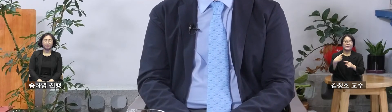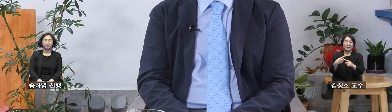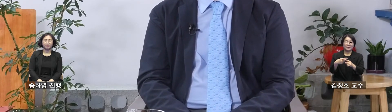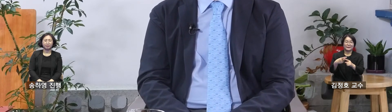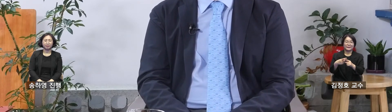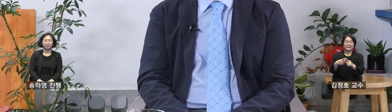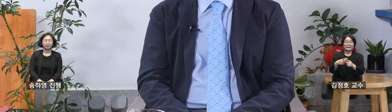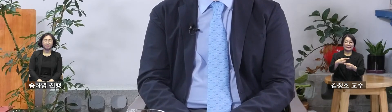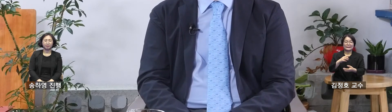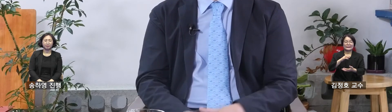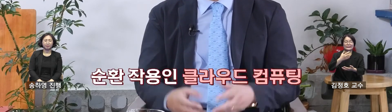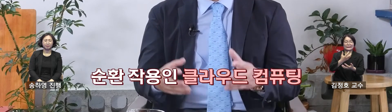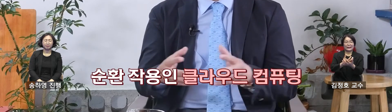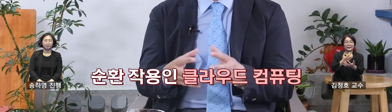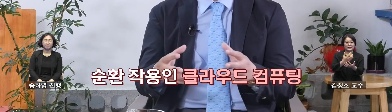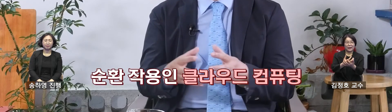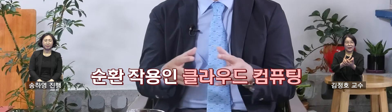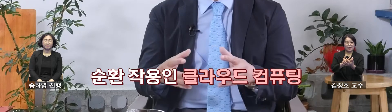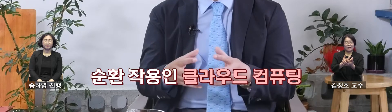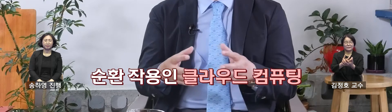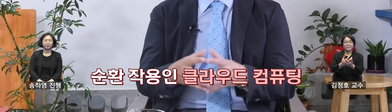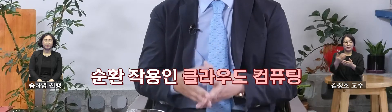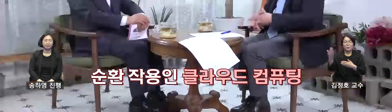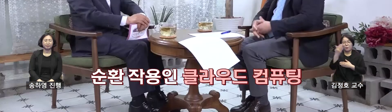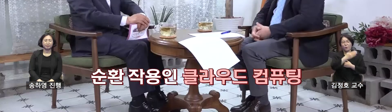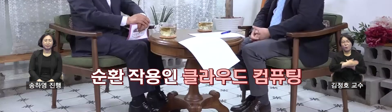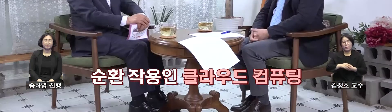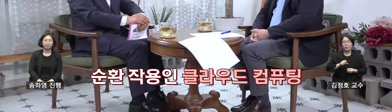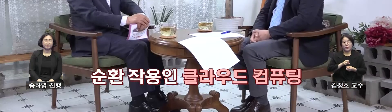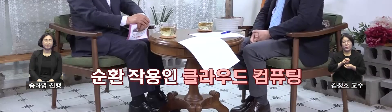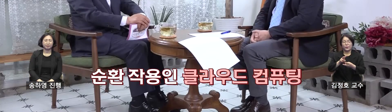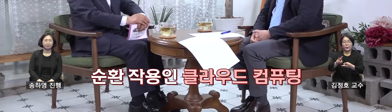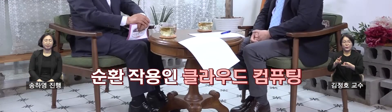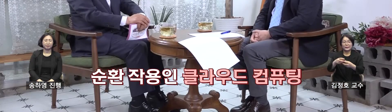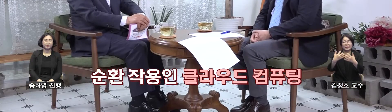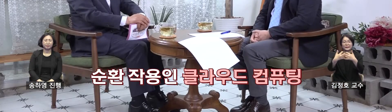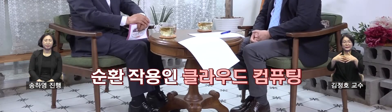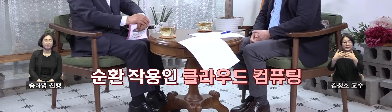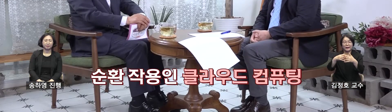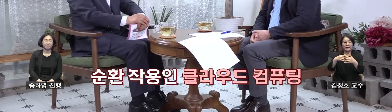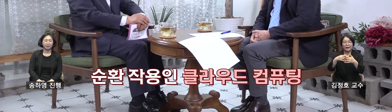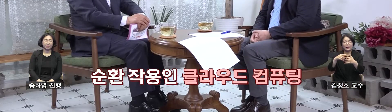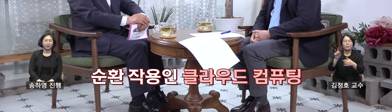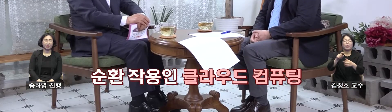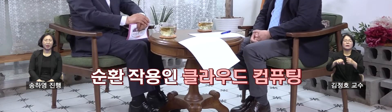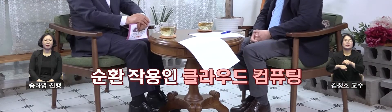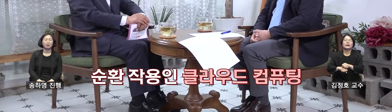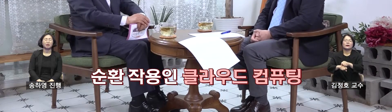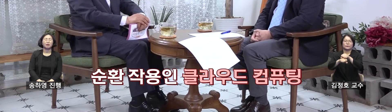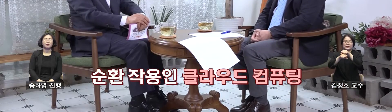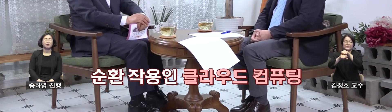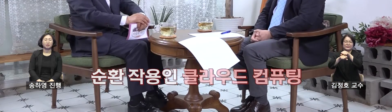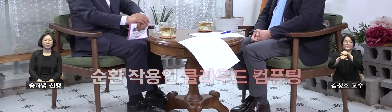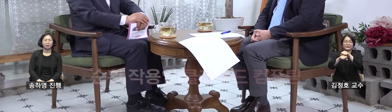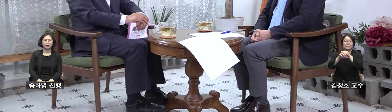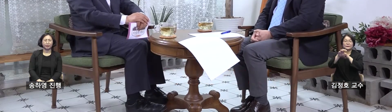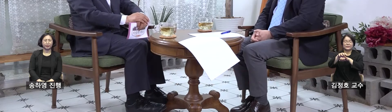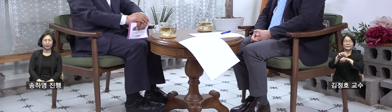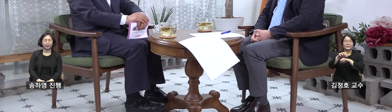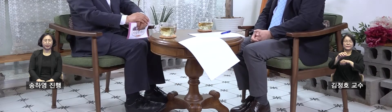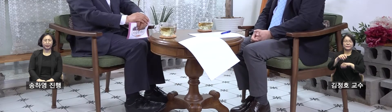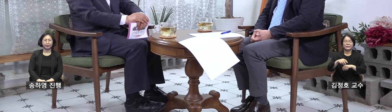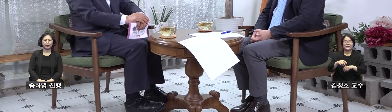그 데이터를 온몸으로 돌리는 그 기계 구조물을 저는 클라우드 컴퓨팅이라고 이렇게 얘기를 합니다. 그리고